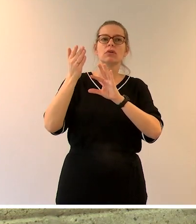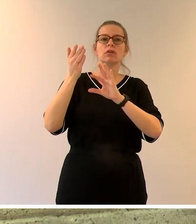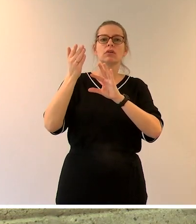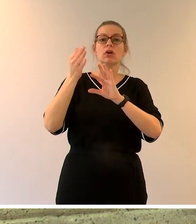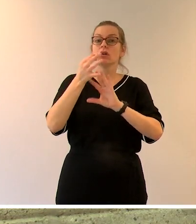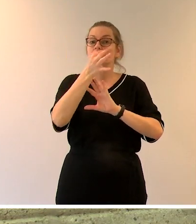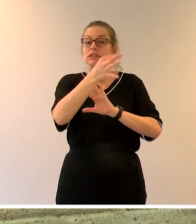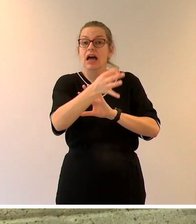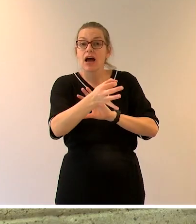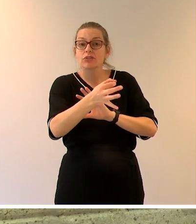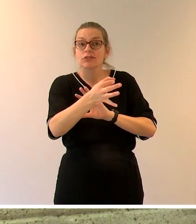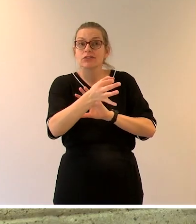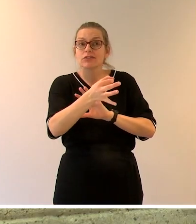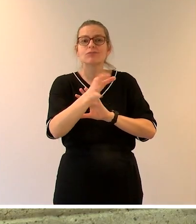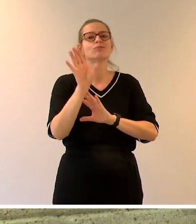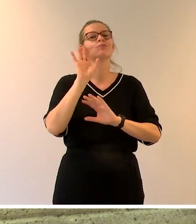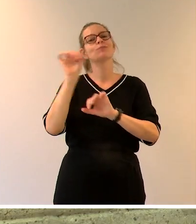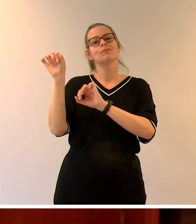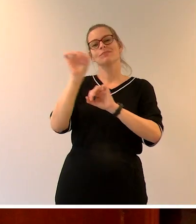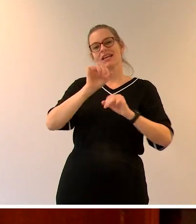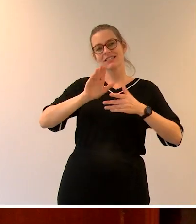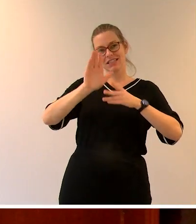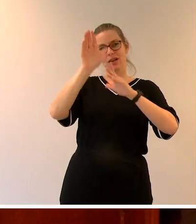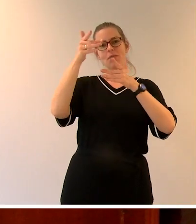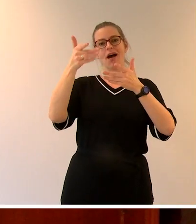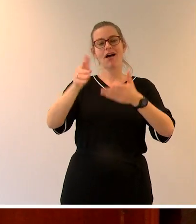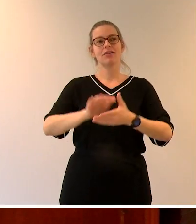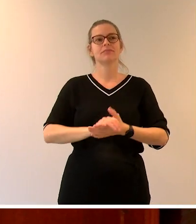bent, mag u dat rustig meezingen.